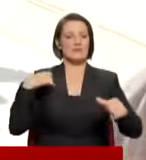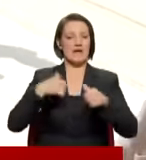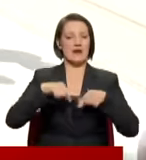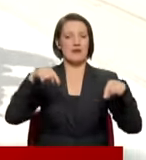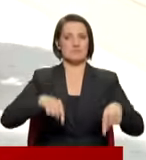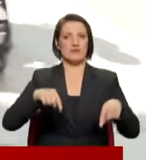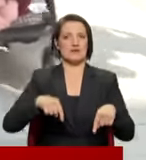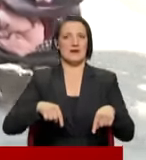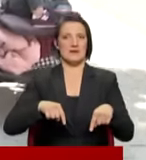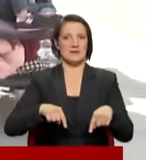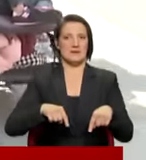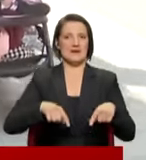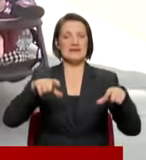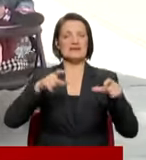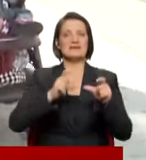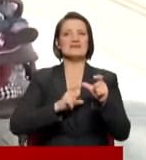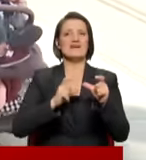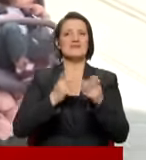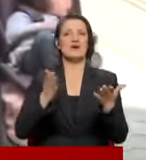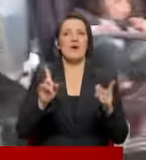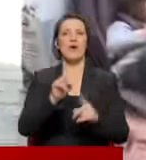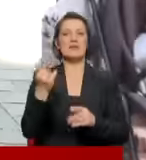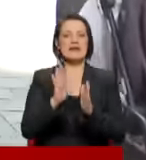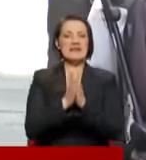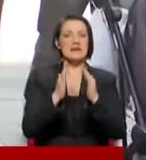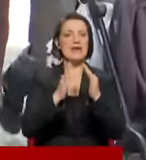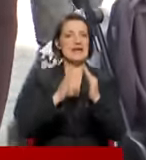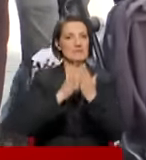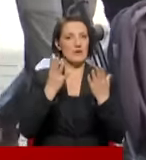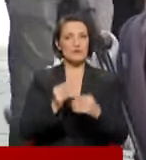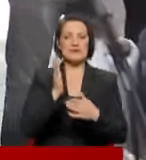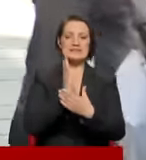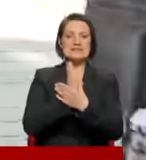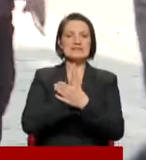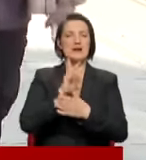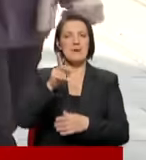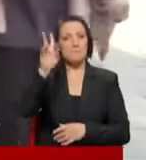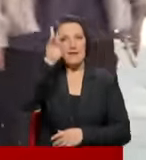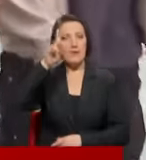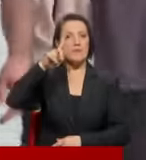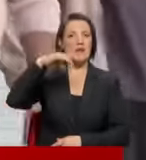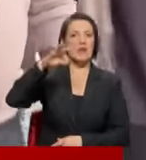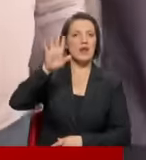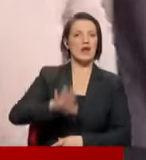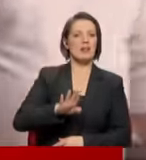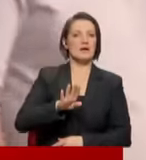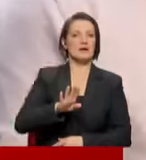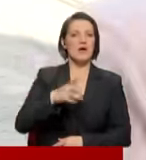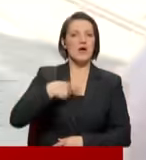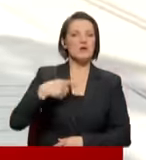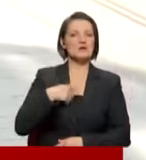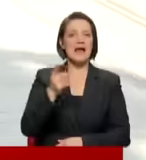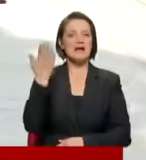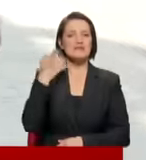burada sahaflar olsun onlarca, yine kitap evleri olsun. Sinema salonu Beyoğlu'nda bir tane kaldı, bakın özel sektöre ait bir